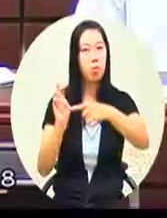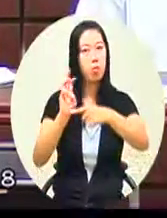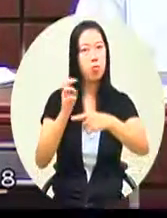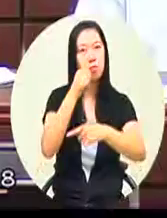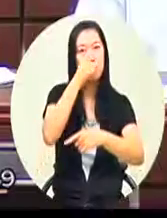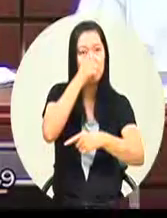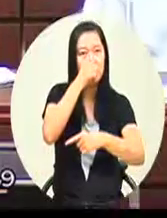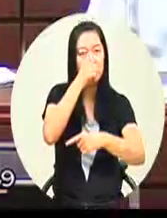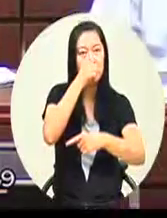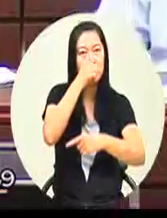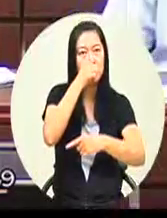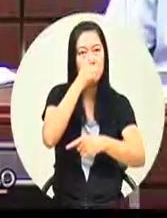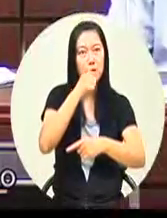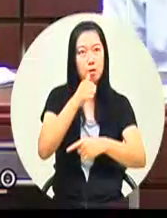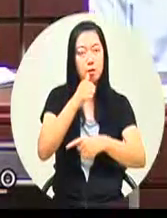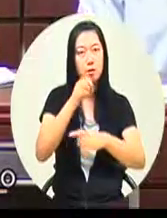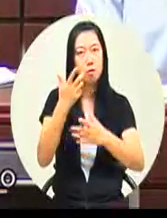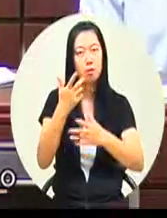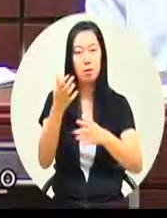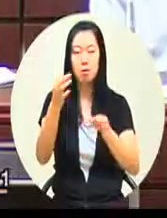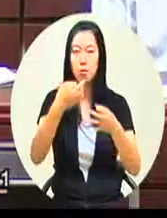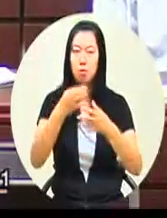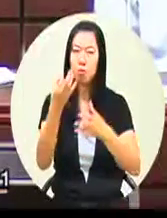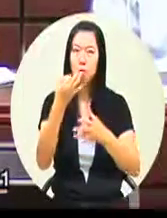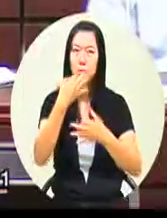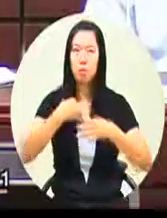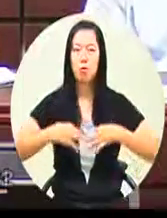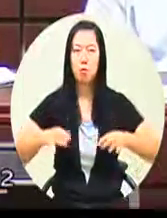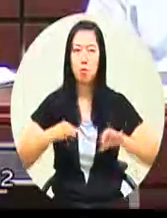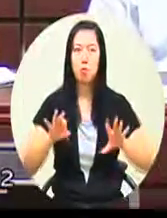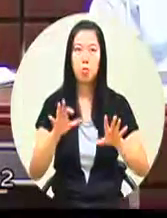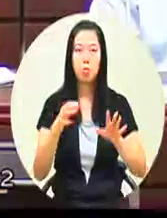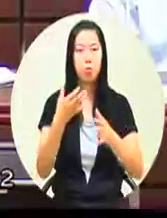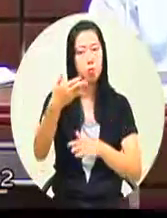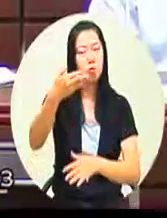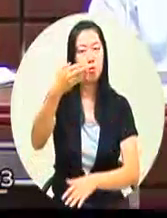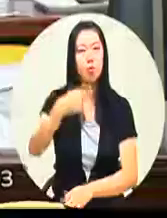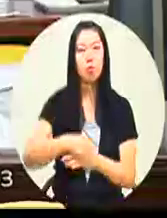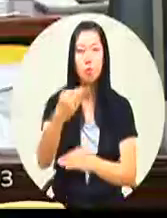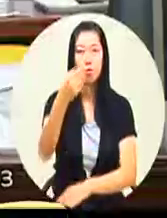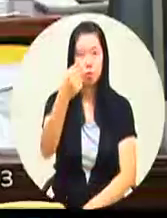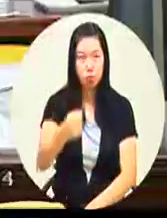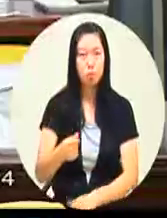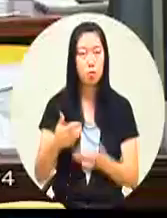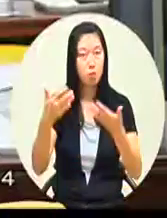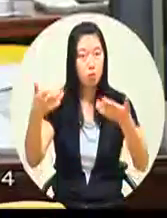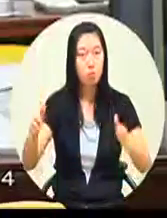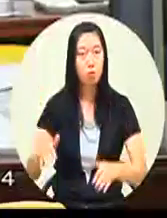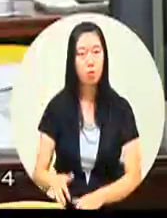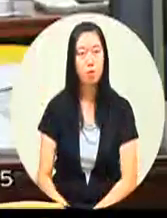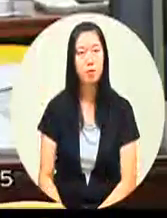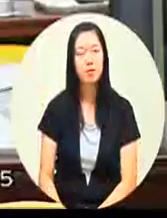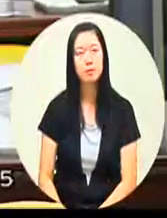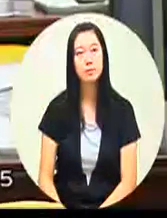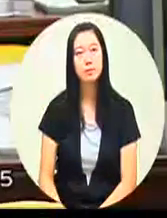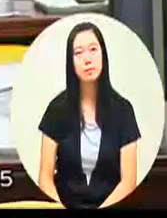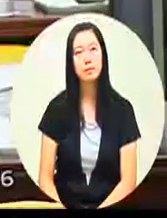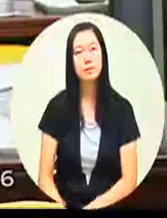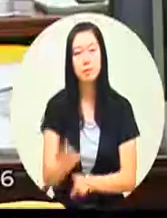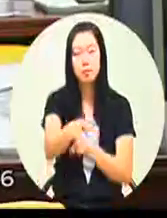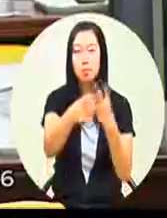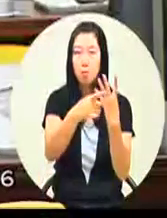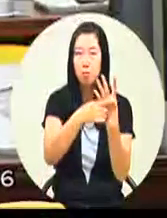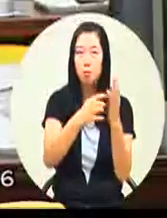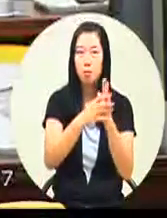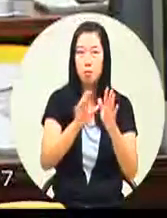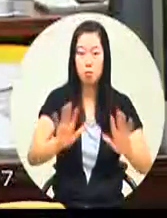以差不多再缩成才4亿而已，所以它损失了将近9亿多。 啊、所以讲我请农业局，嘛计算